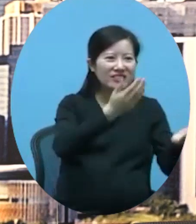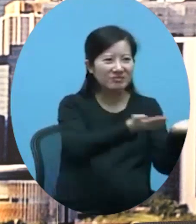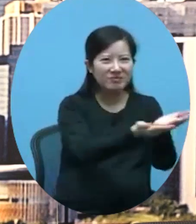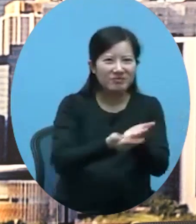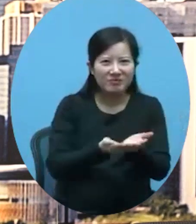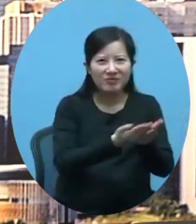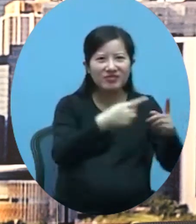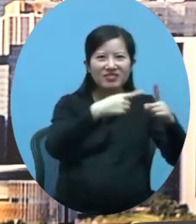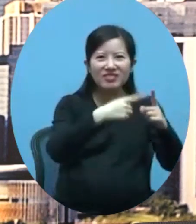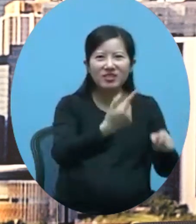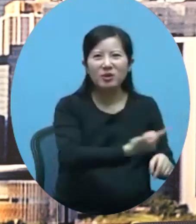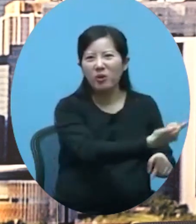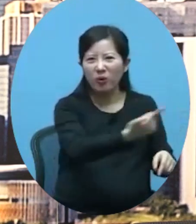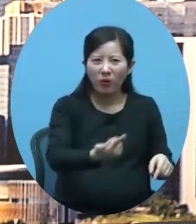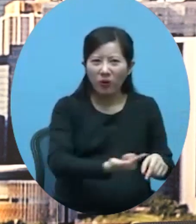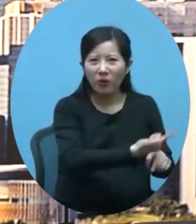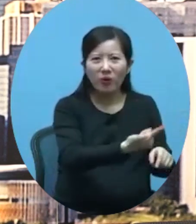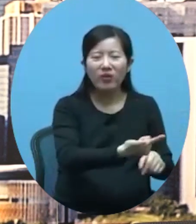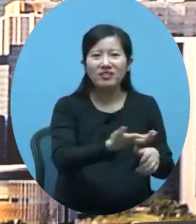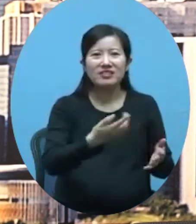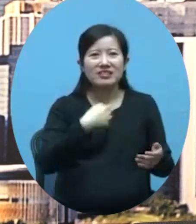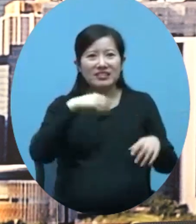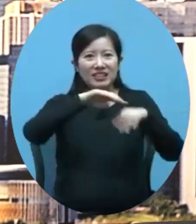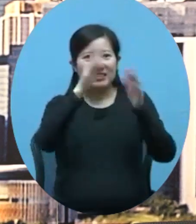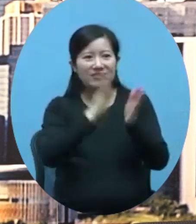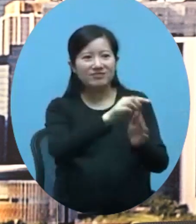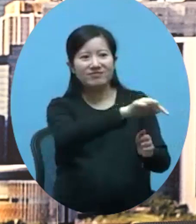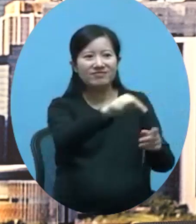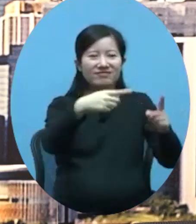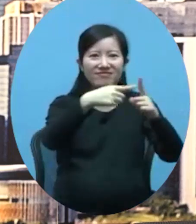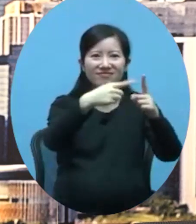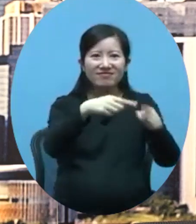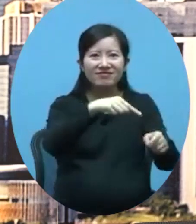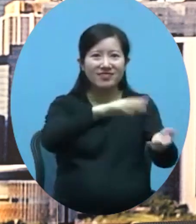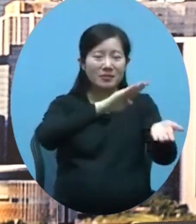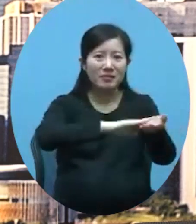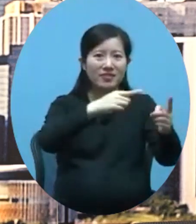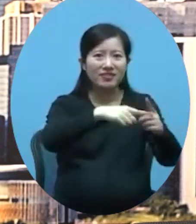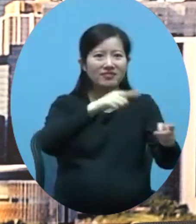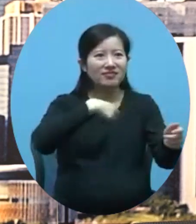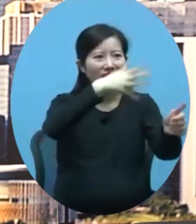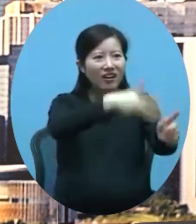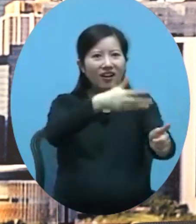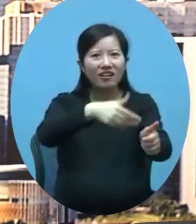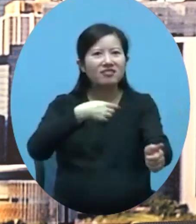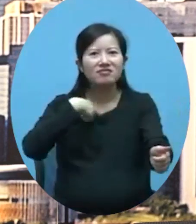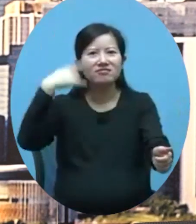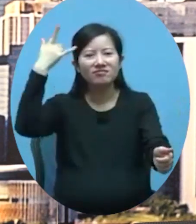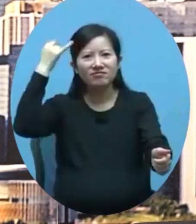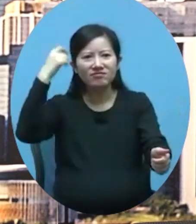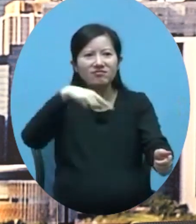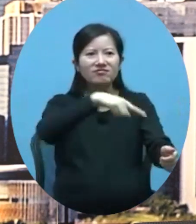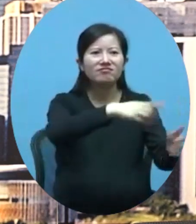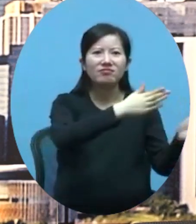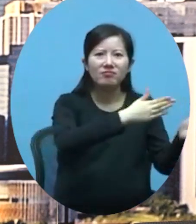那他们始终我们不是完全了解他们的接触史或者他们在船上那些的所有安排所以